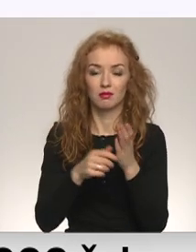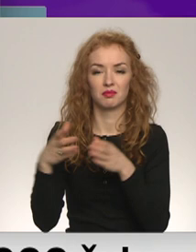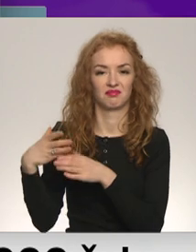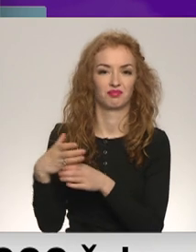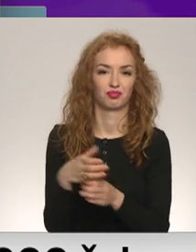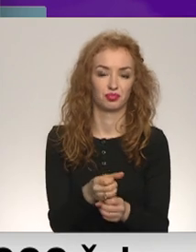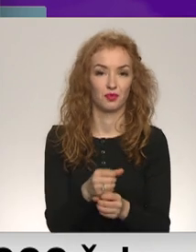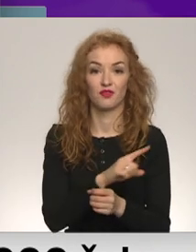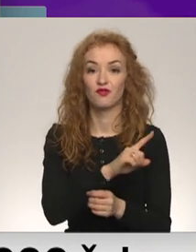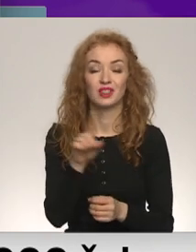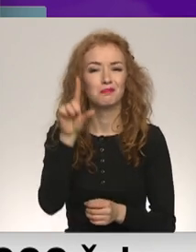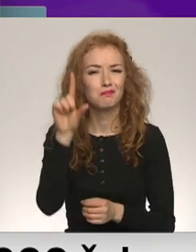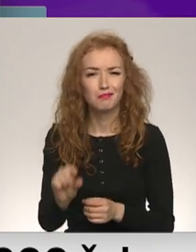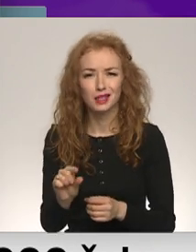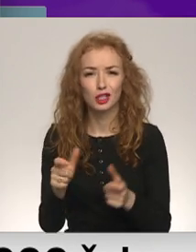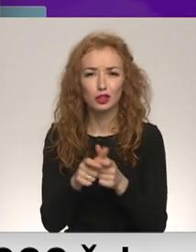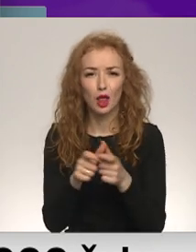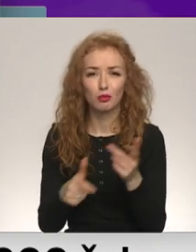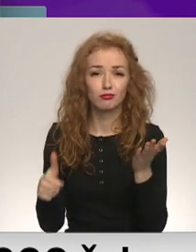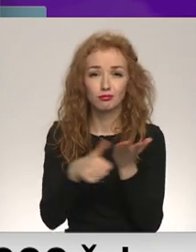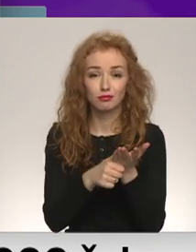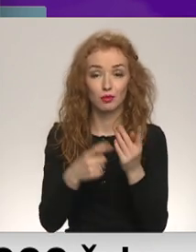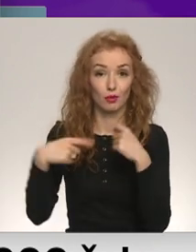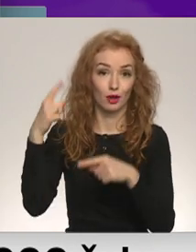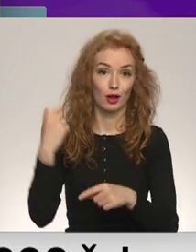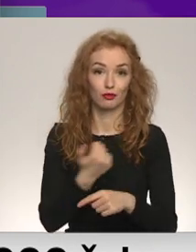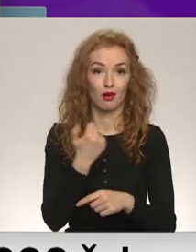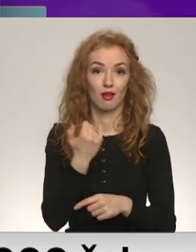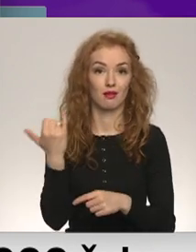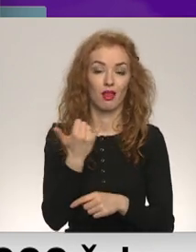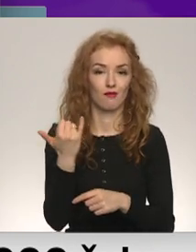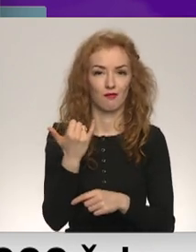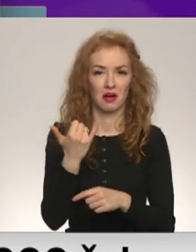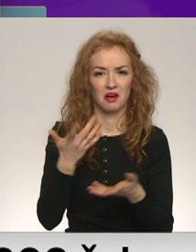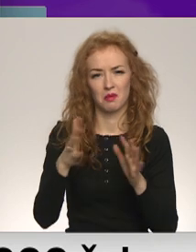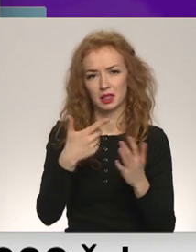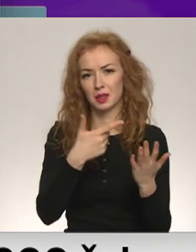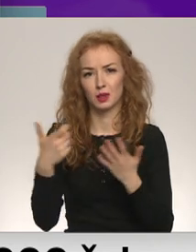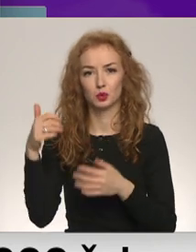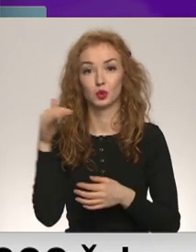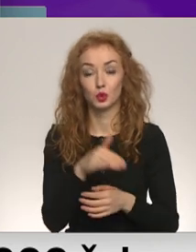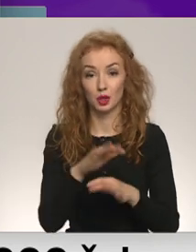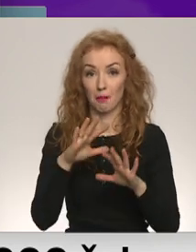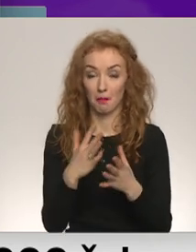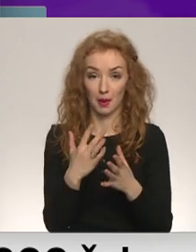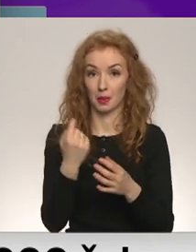krities. Vismazākais reģistrēto čeku daudzums bija pagājušā gada janvārī nedaudz virs 700 tūkstošiem,